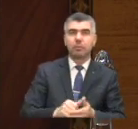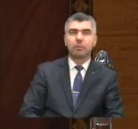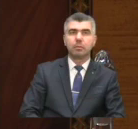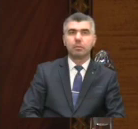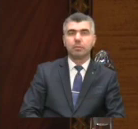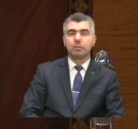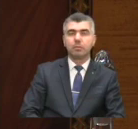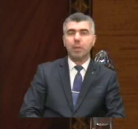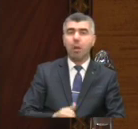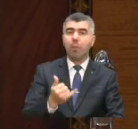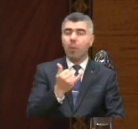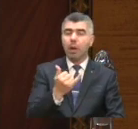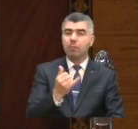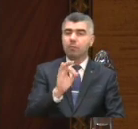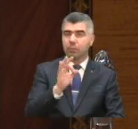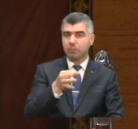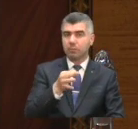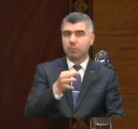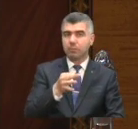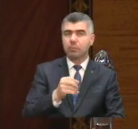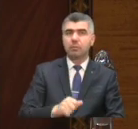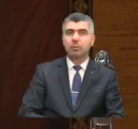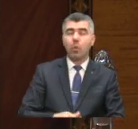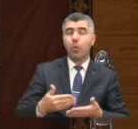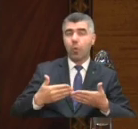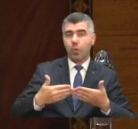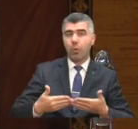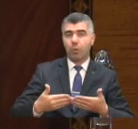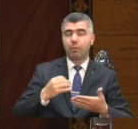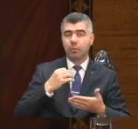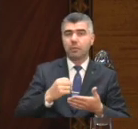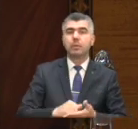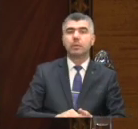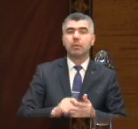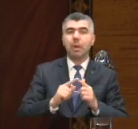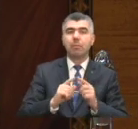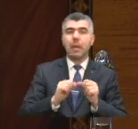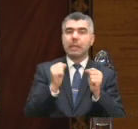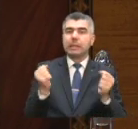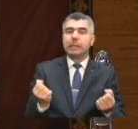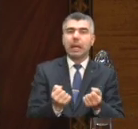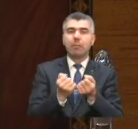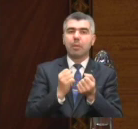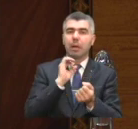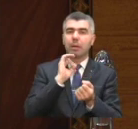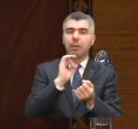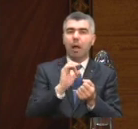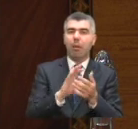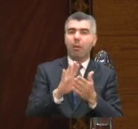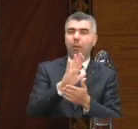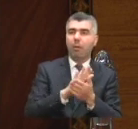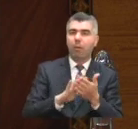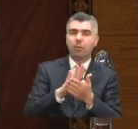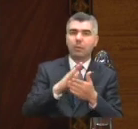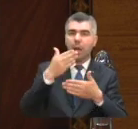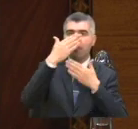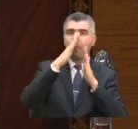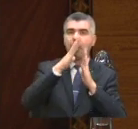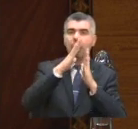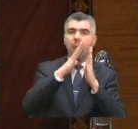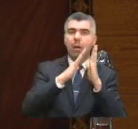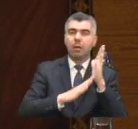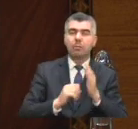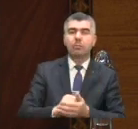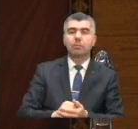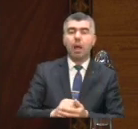فلا يخفى على احد بان الوكاله اليوم دور مهم في التنميه المحليه والتنميه الاقتصاديه لبلادنا احد